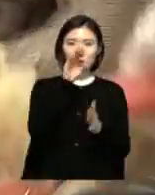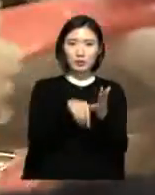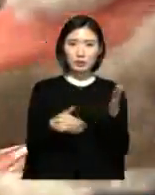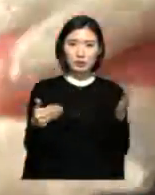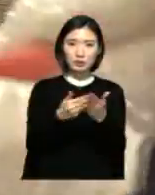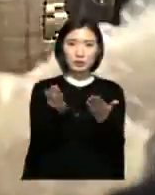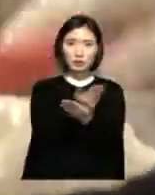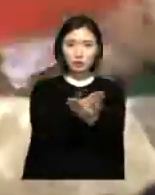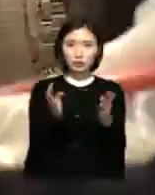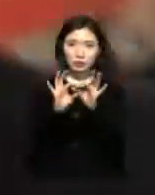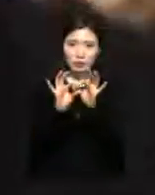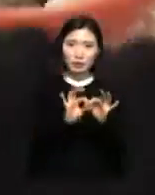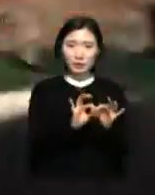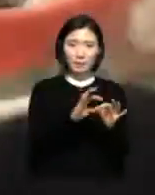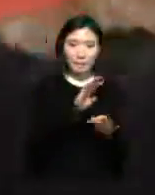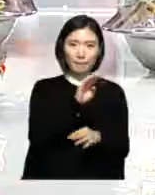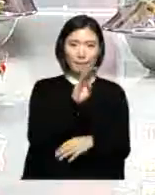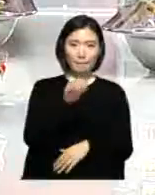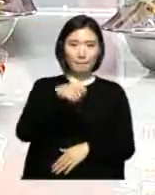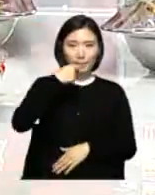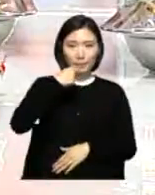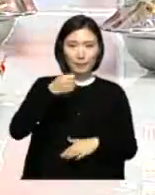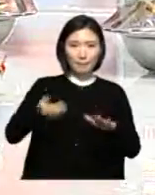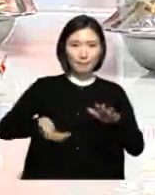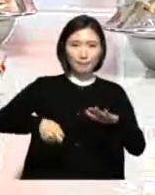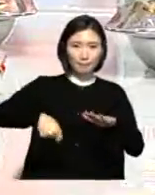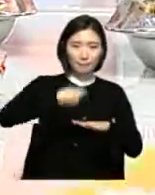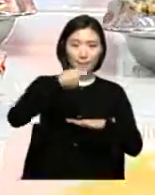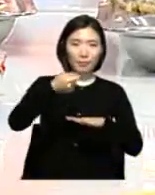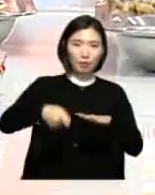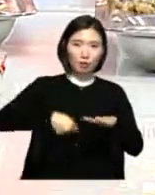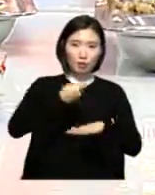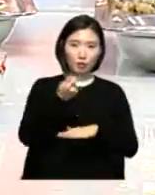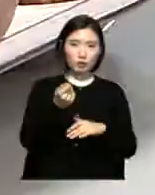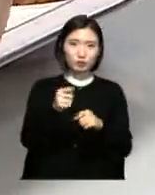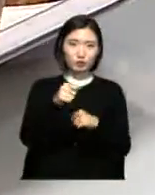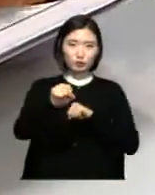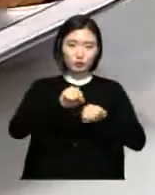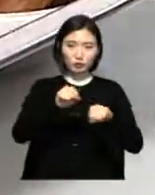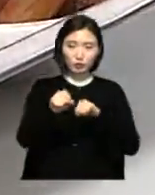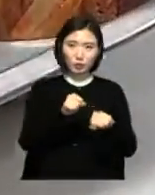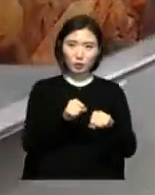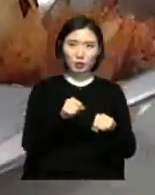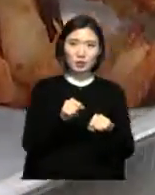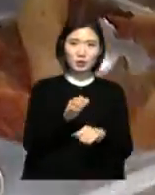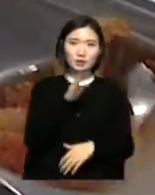나눔을 이어가겠다는 밥퍼 운동. 베푸는 것이 아닌 나누는 것이 봉사라는